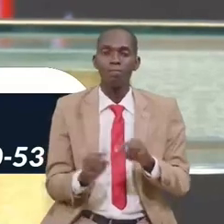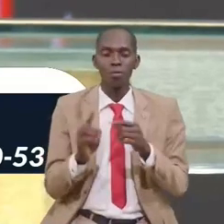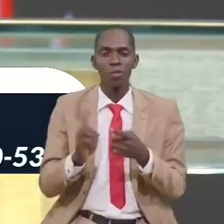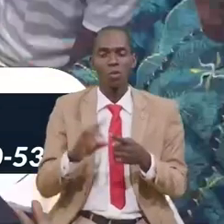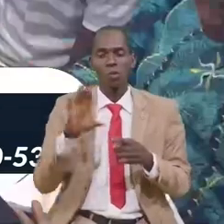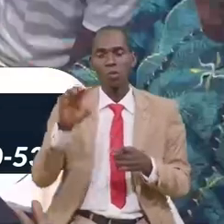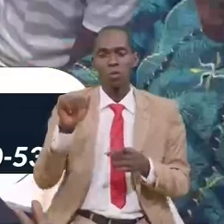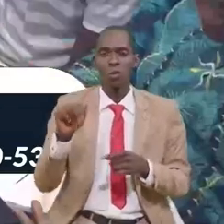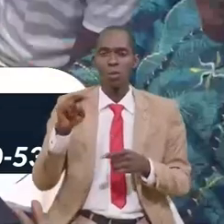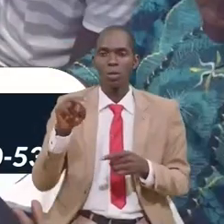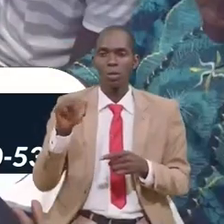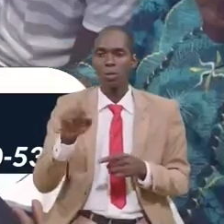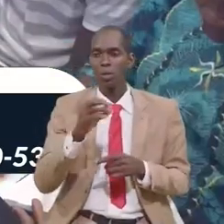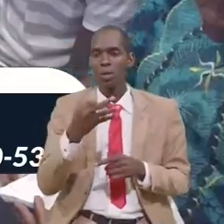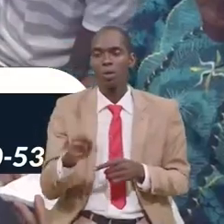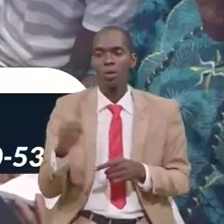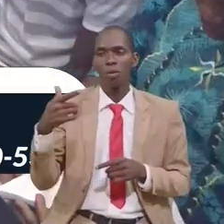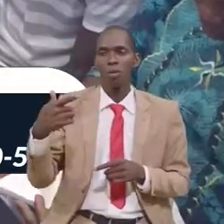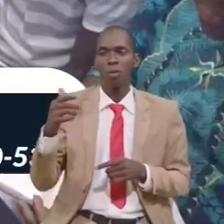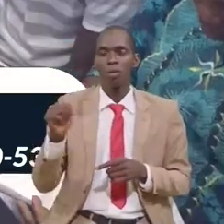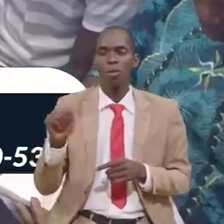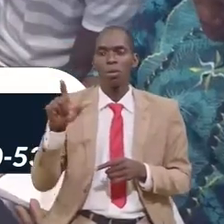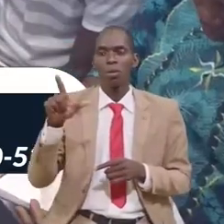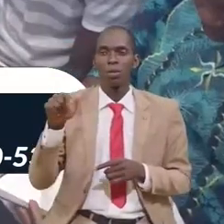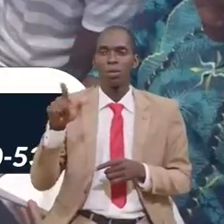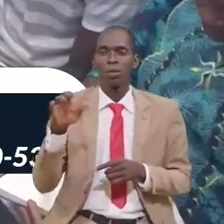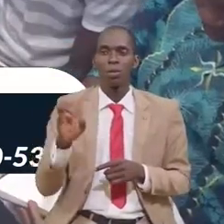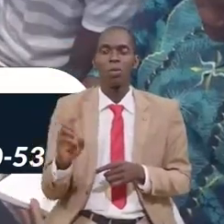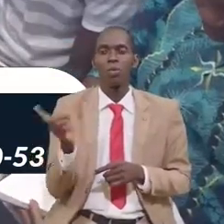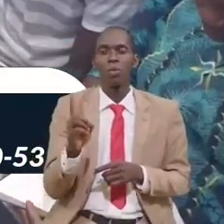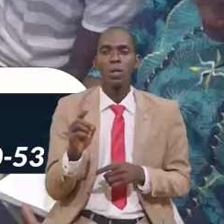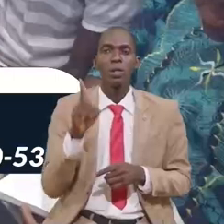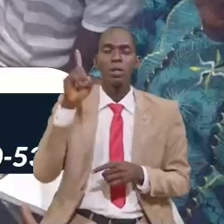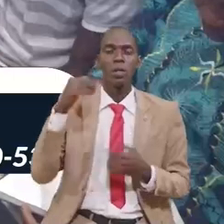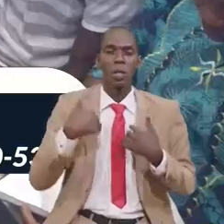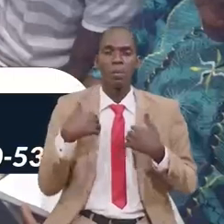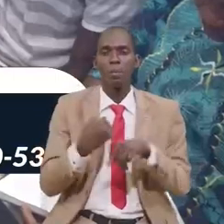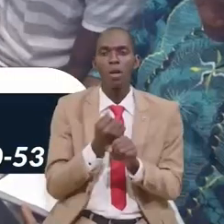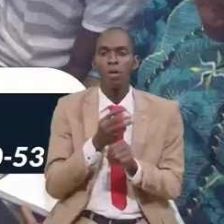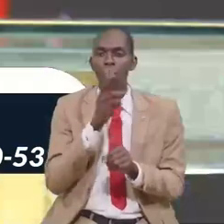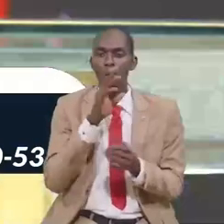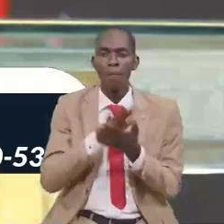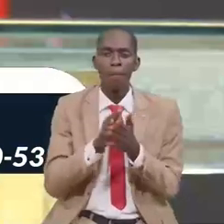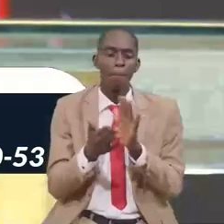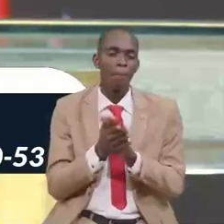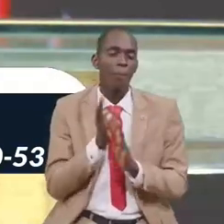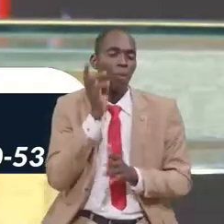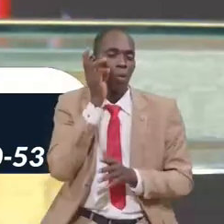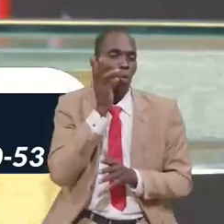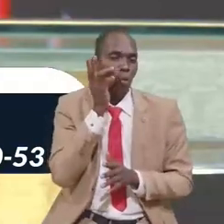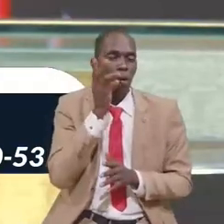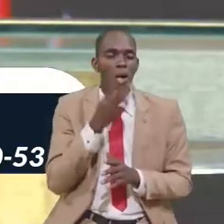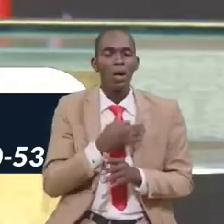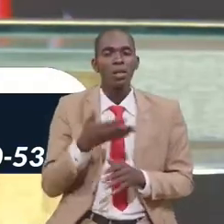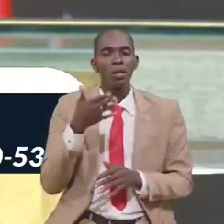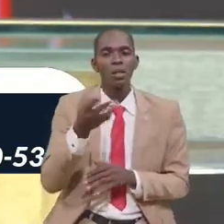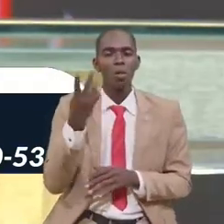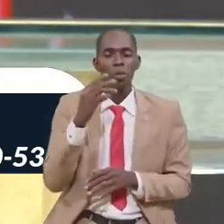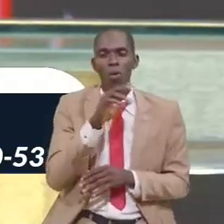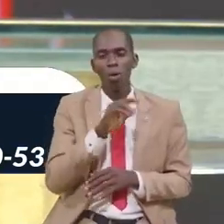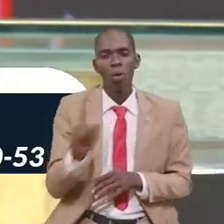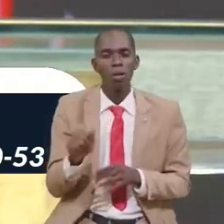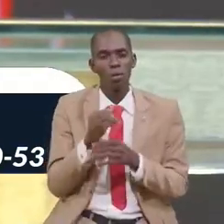Cana, en Galilée, où il avait changé l'eau en vin. Il y avait à